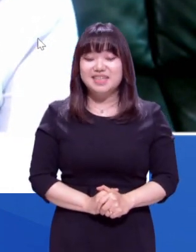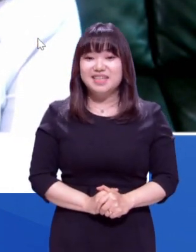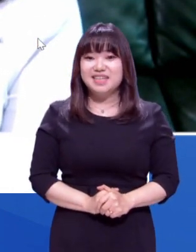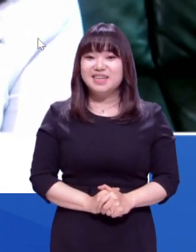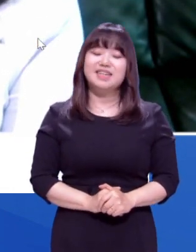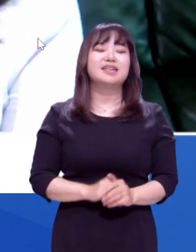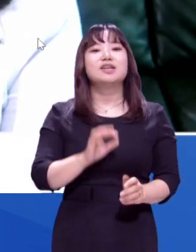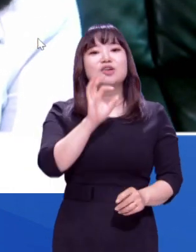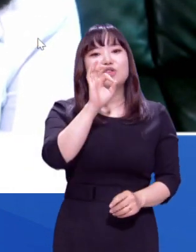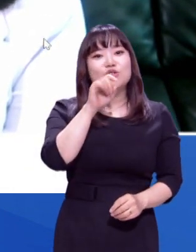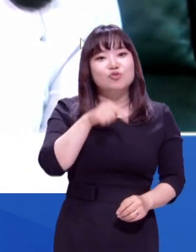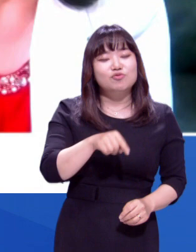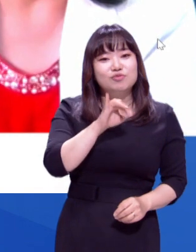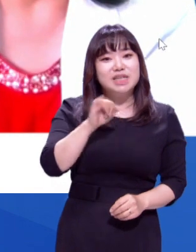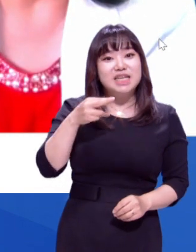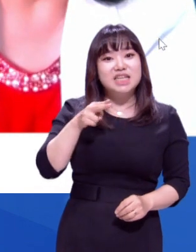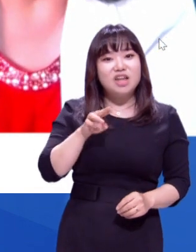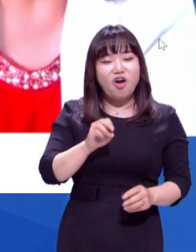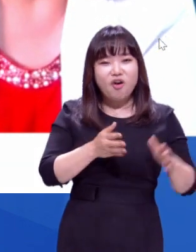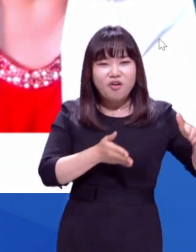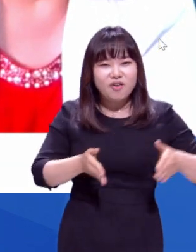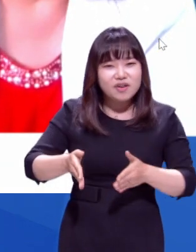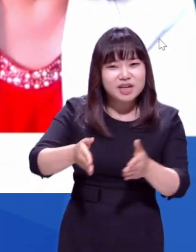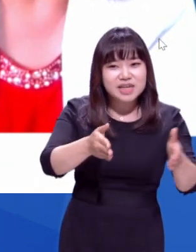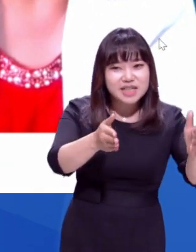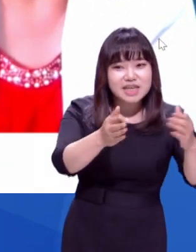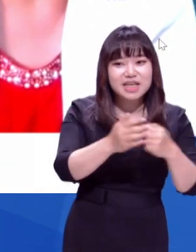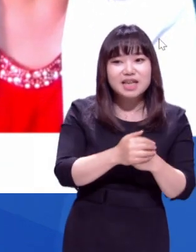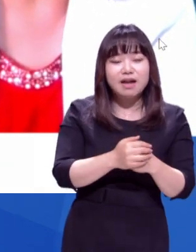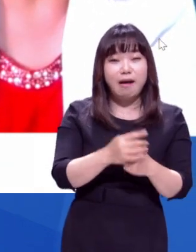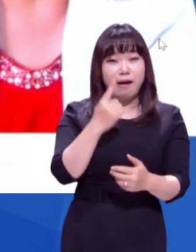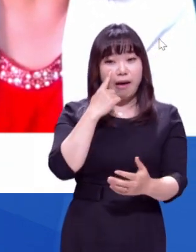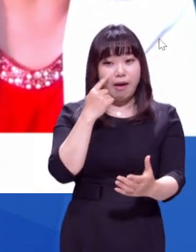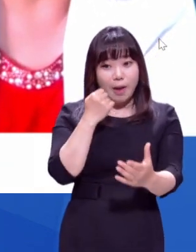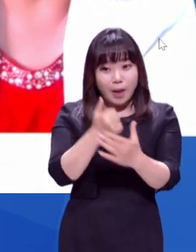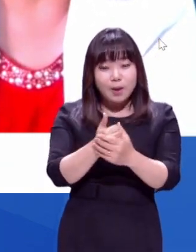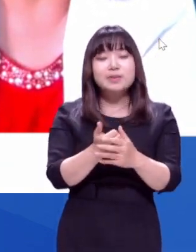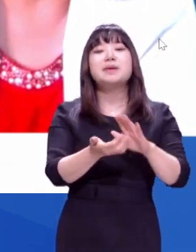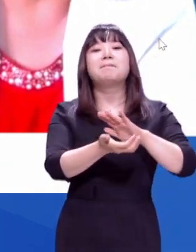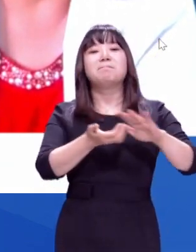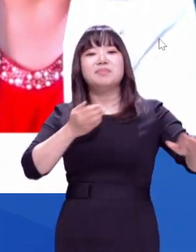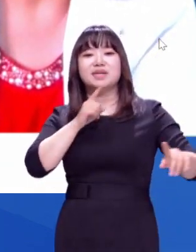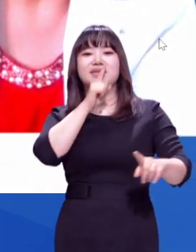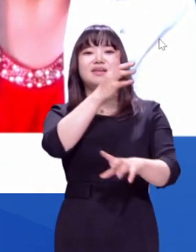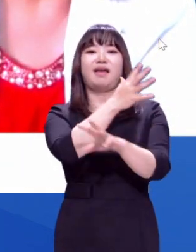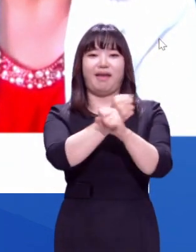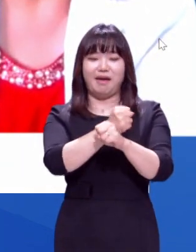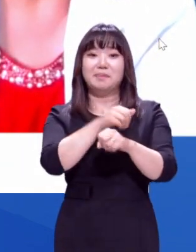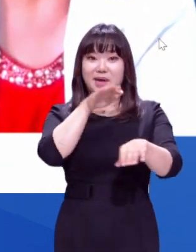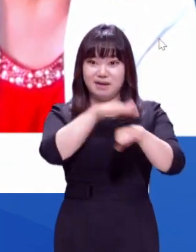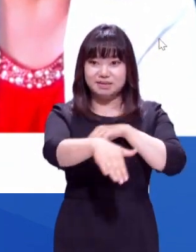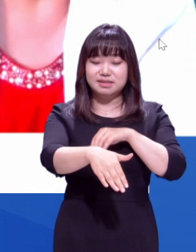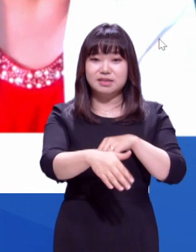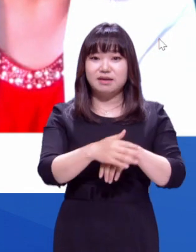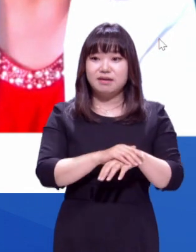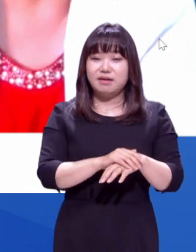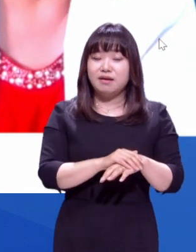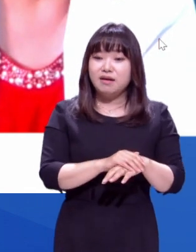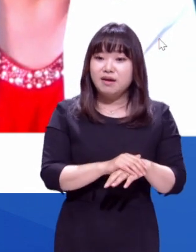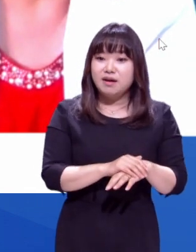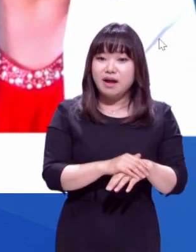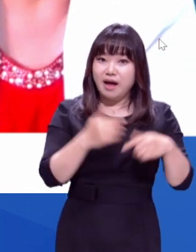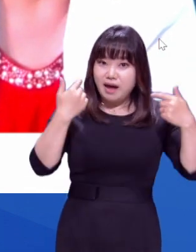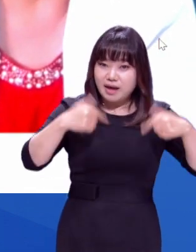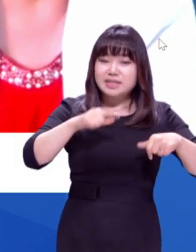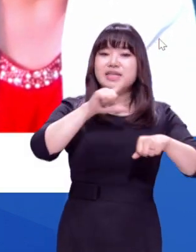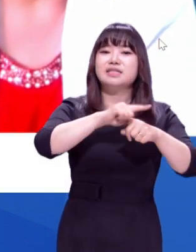네, 우이령길은 북한산 둘레길 구간 중에 유일하게 사전 예약제로 운영하고, 탐방객 수및 이용